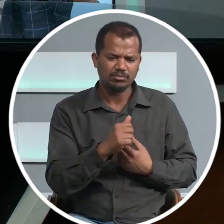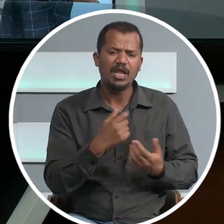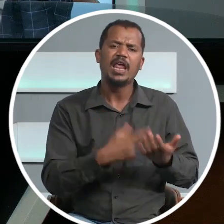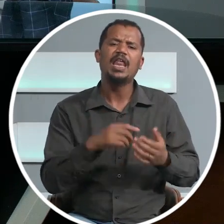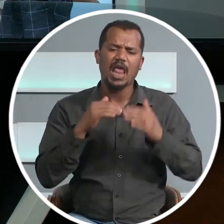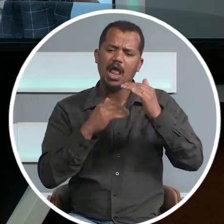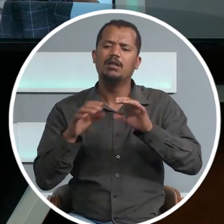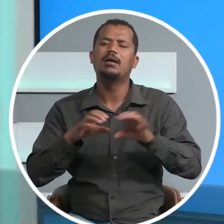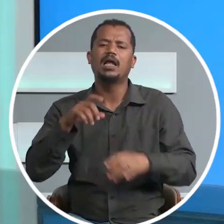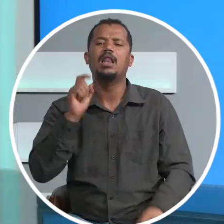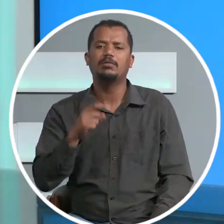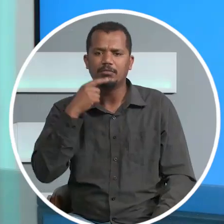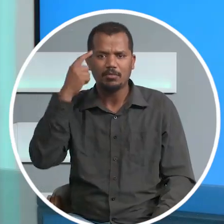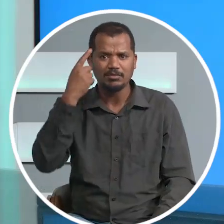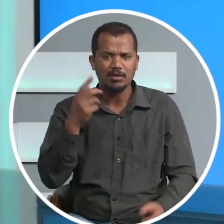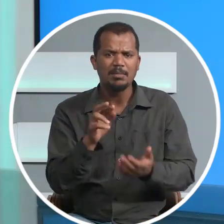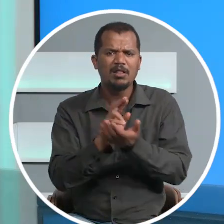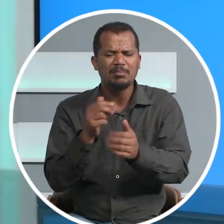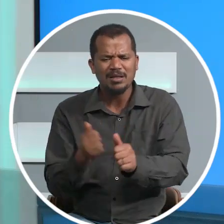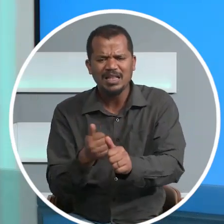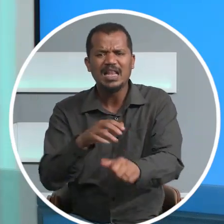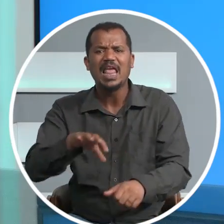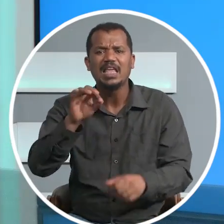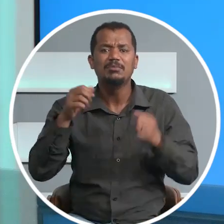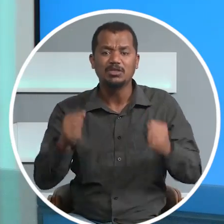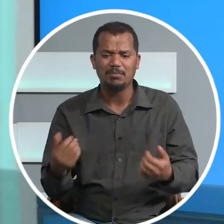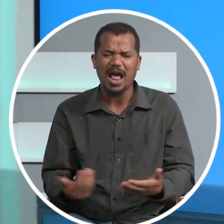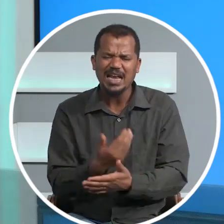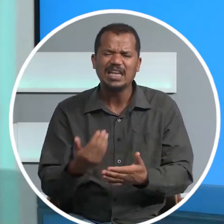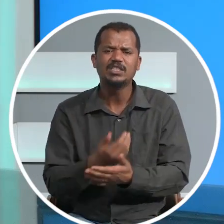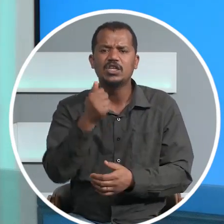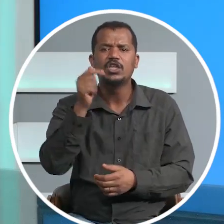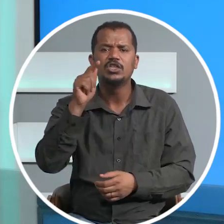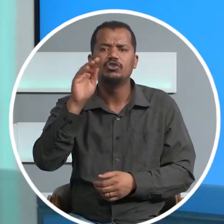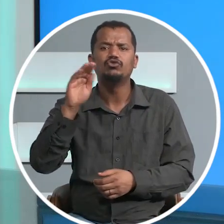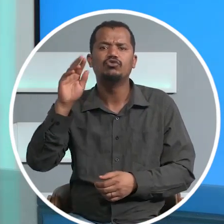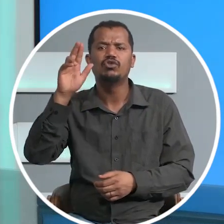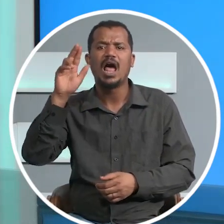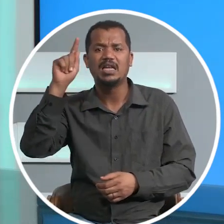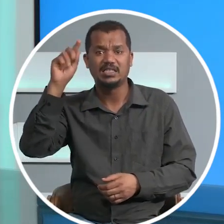ያህል እናደርጋለን ነው። በዛ በታድሶ በተከታታይነት ሊያገኝ የሚችልበት አዳዲስ የኢንሹራንስ